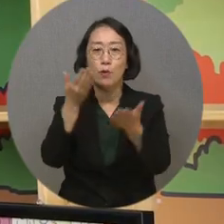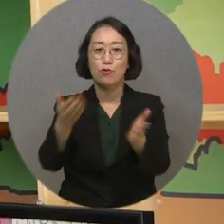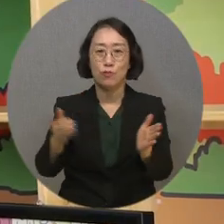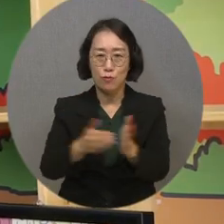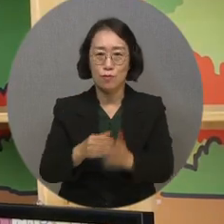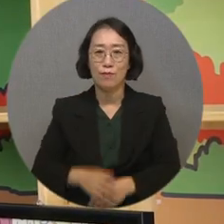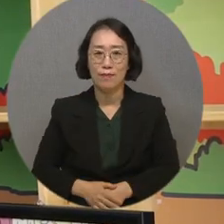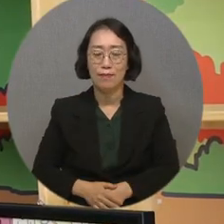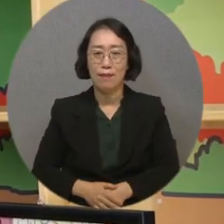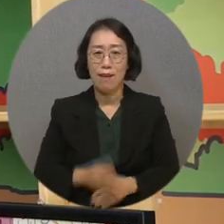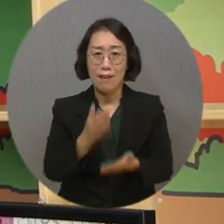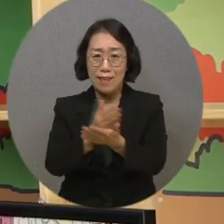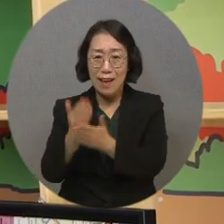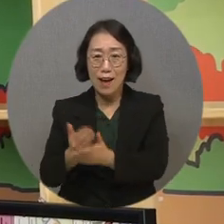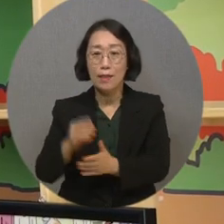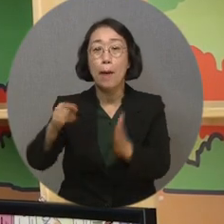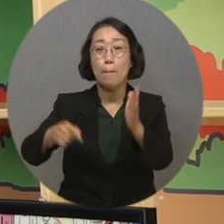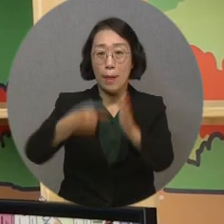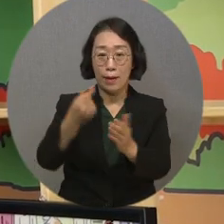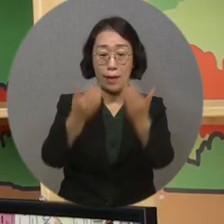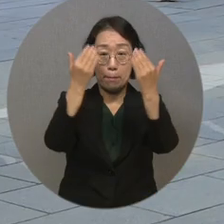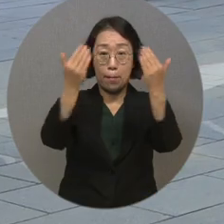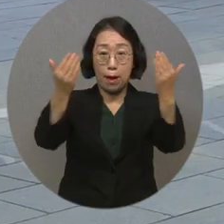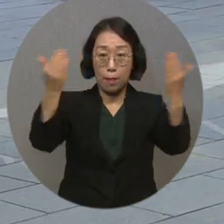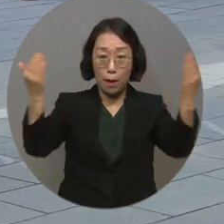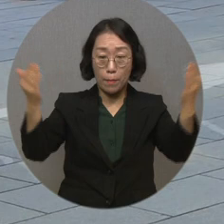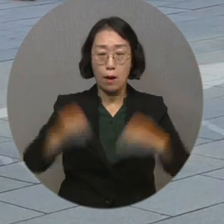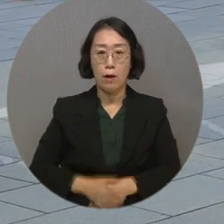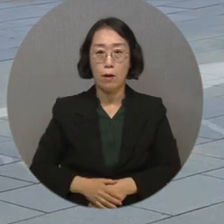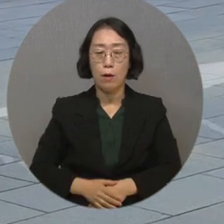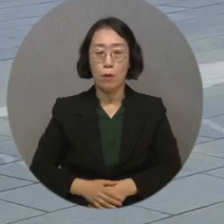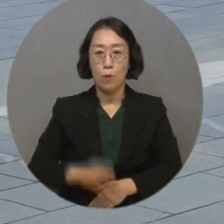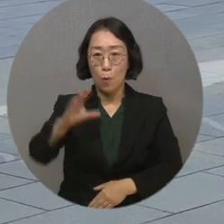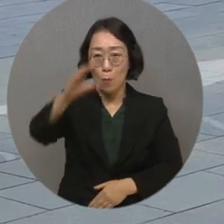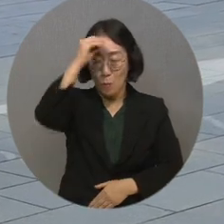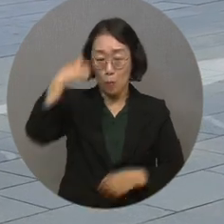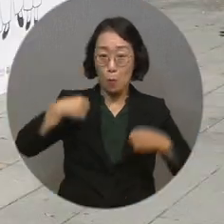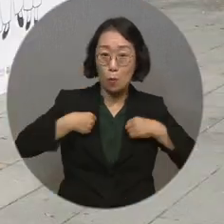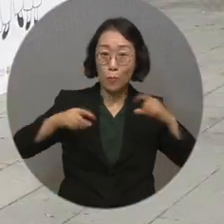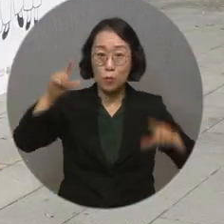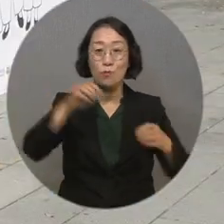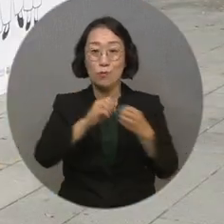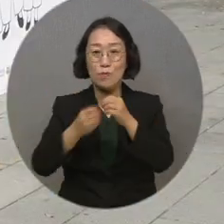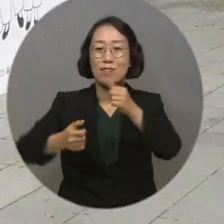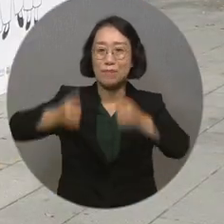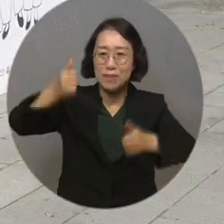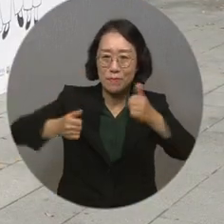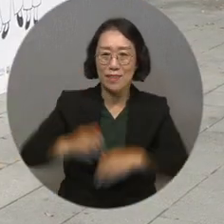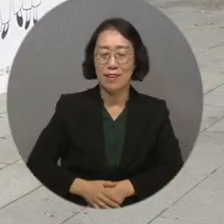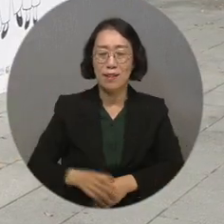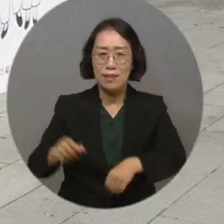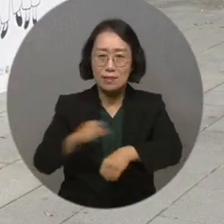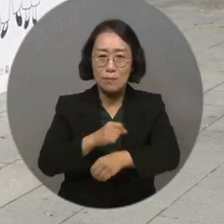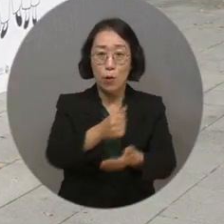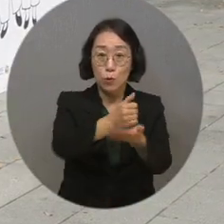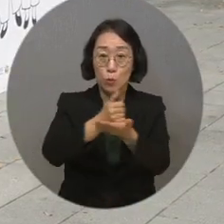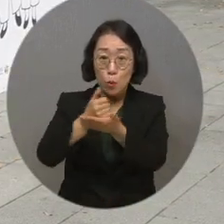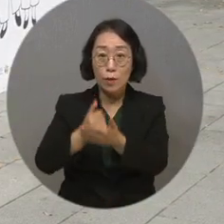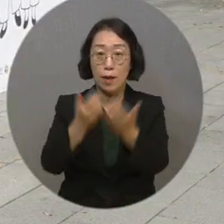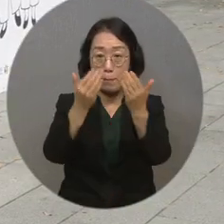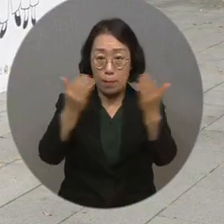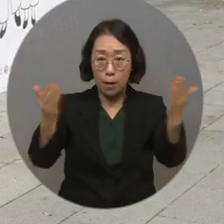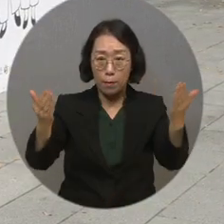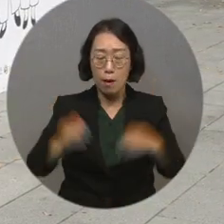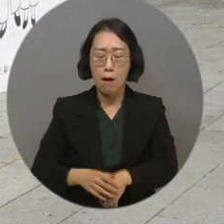100점의 웹툰 작품으로 구성된 웹툰 전시, 코스튬 플레이어들의 경연, 유명 웹툰 특별전 등 지역에서